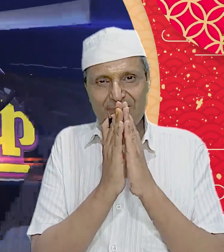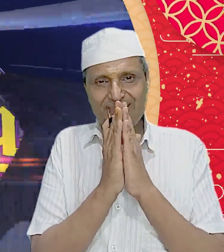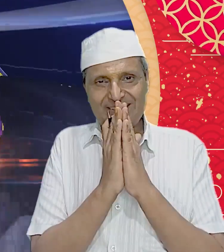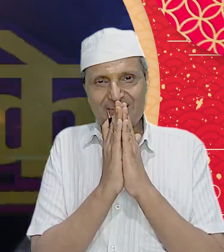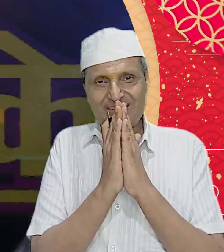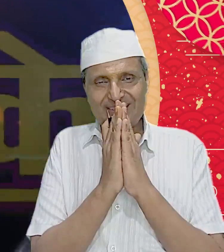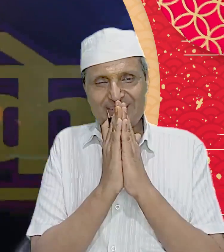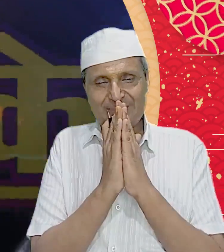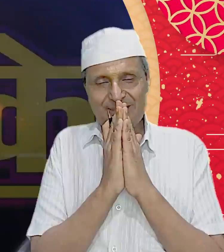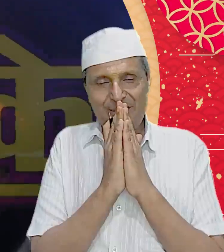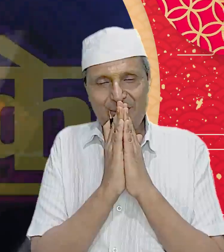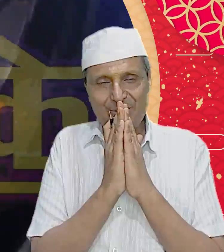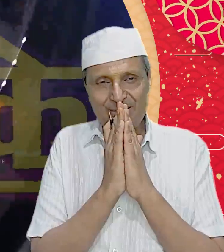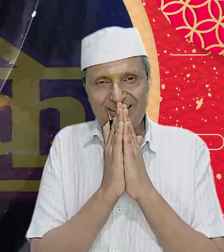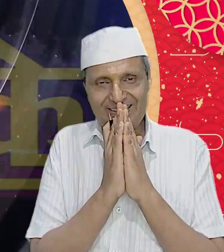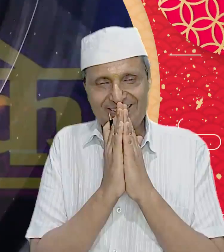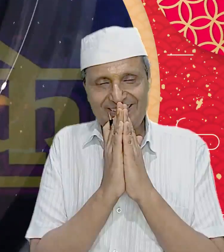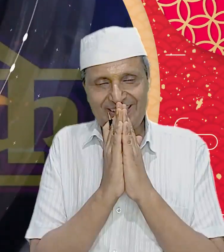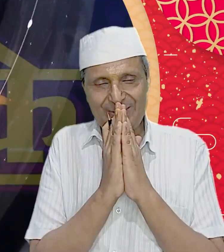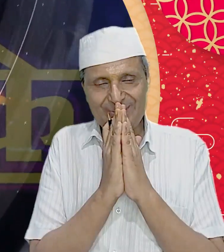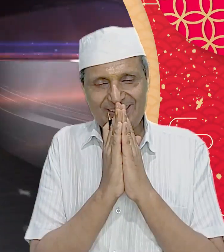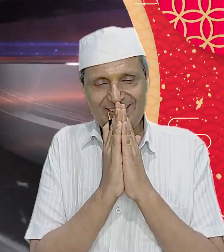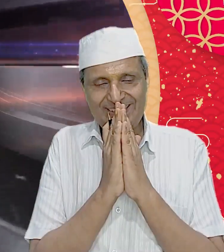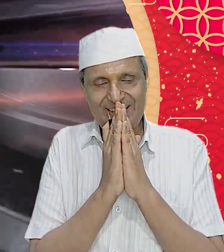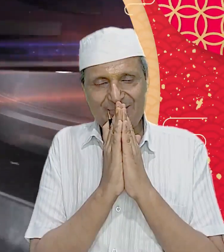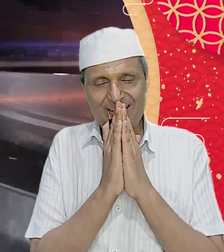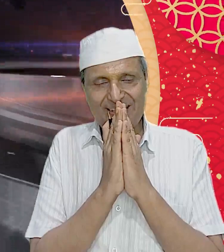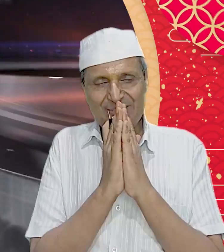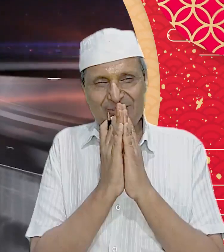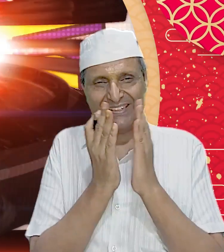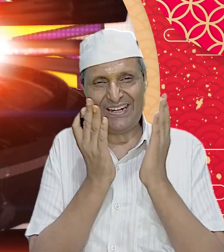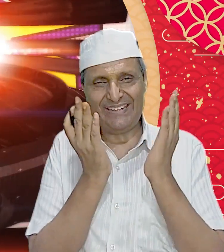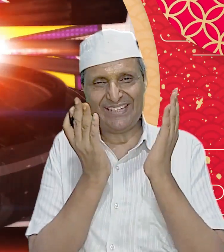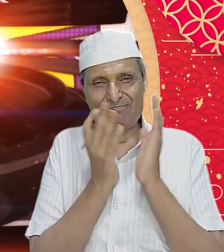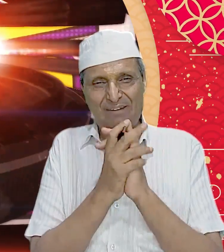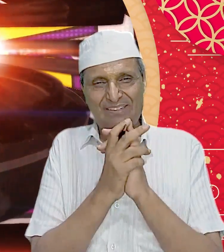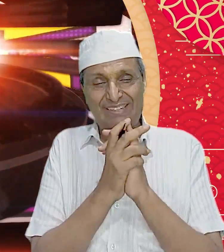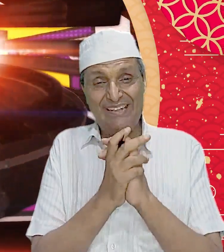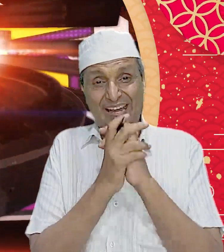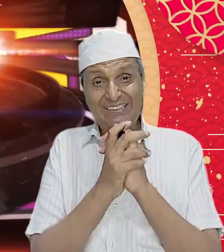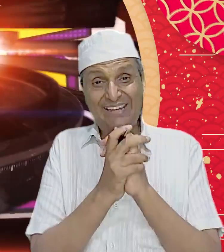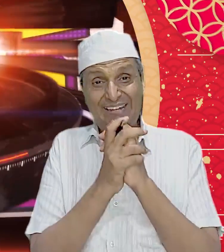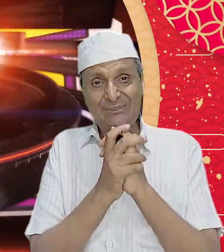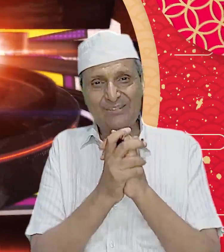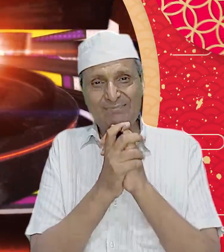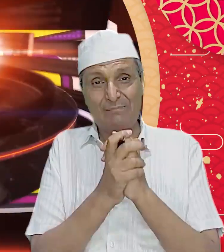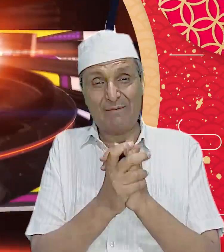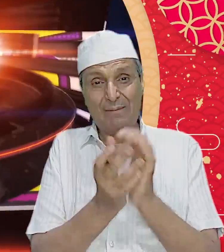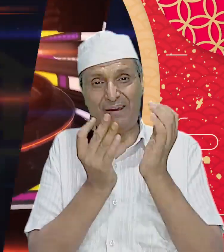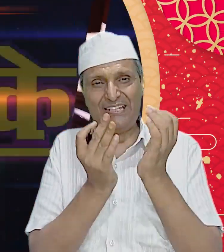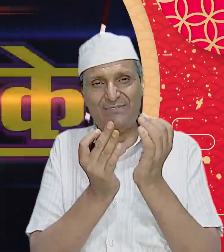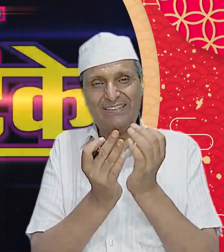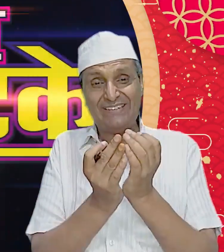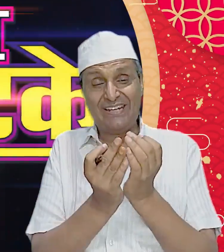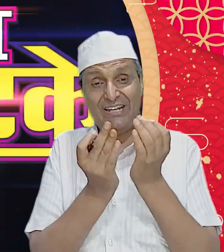सोशल मीडिया पर जैन समाज के सबसे लोकप्रिय जैन न्यूज चैनल चैनल महालक्ष्मी की ओर से आज का पावा दिन अषाढ़ शुक्ल सप्तमी